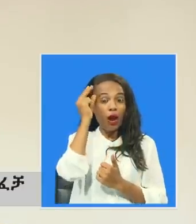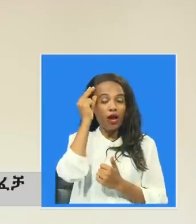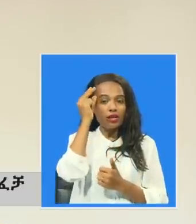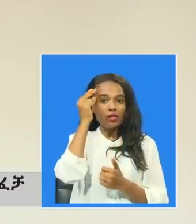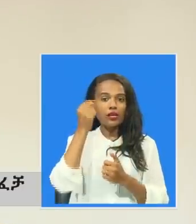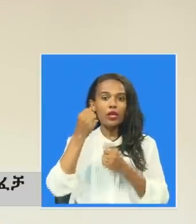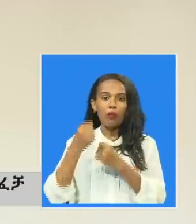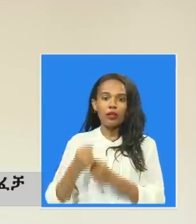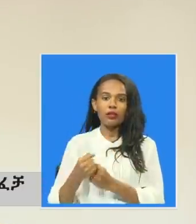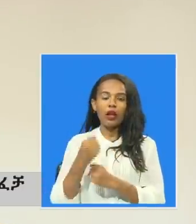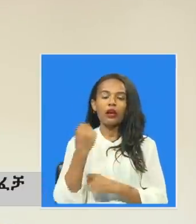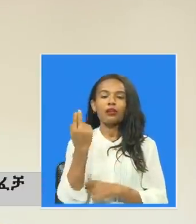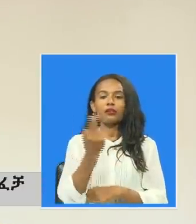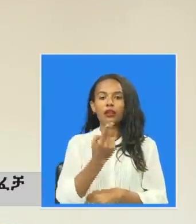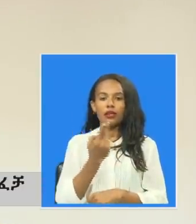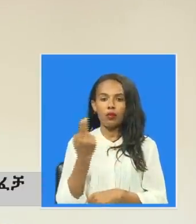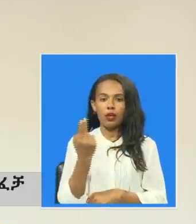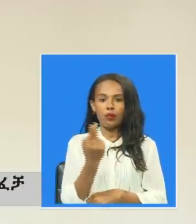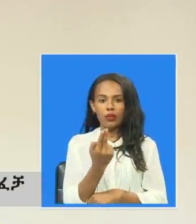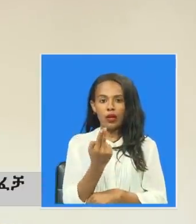ለማጠናከር ተጠቅመንበታል።